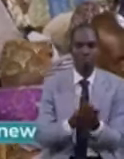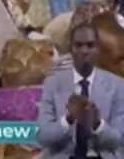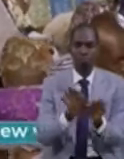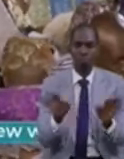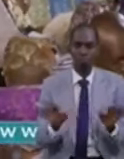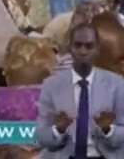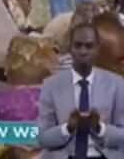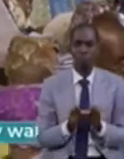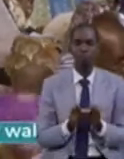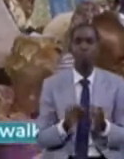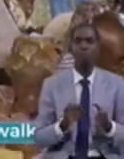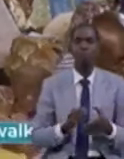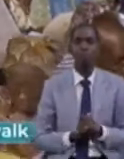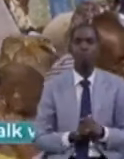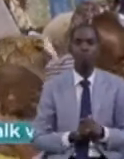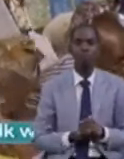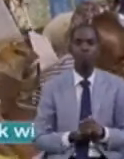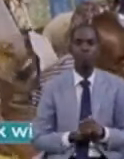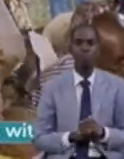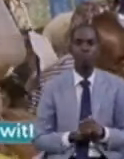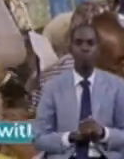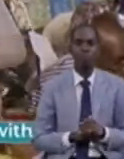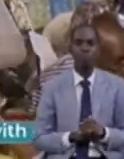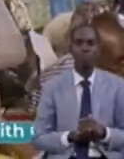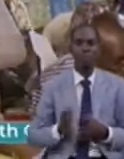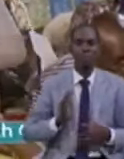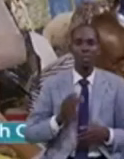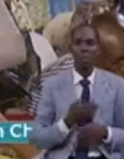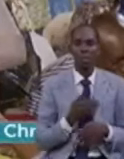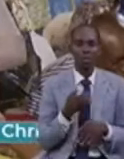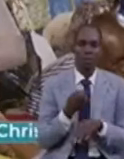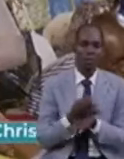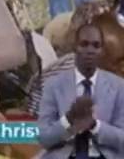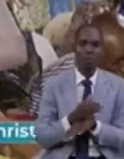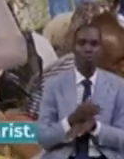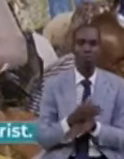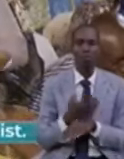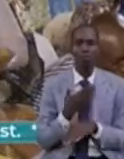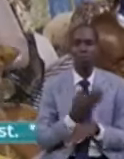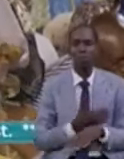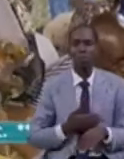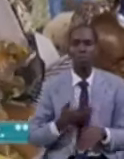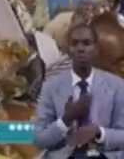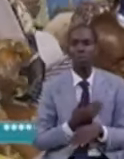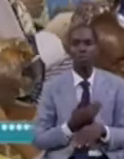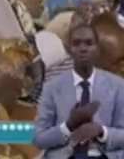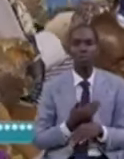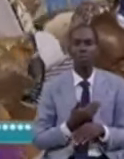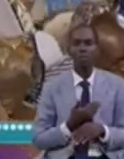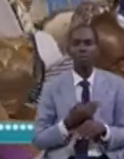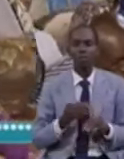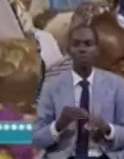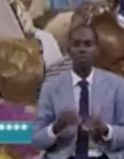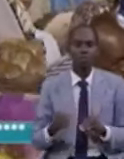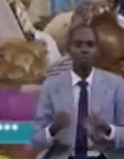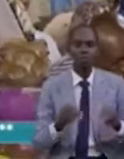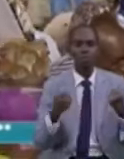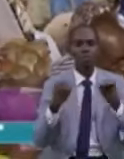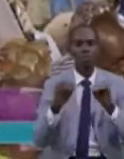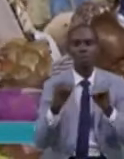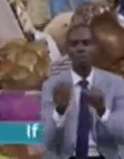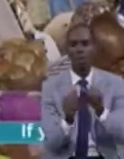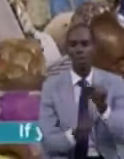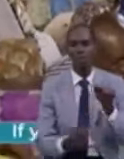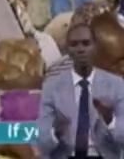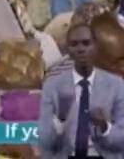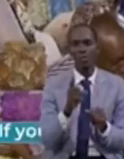laffiche qu'on vous a donné et et ceux qui ne savent pas écrire aidez-les à remplir ce